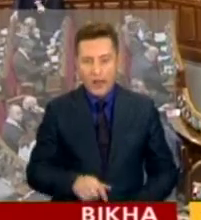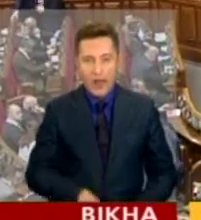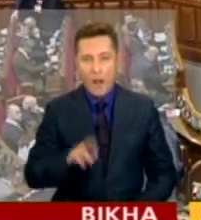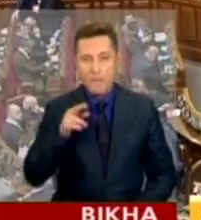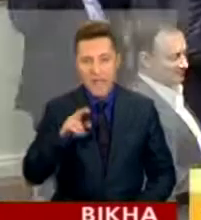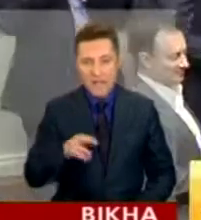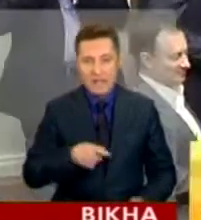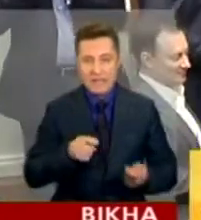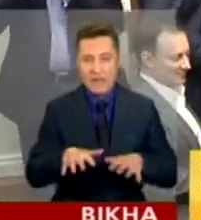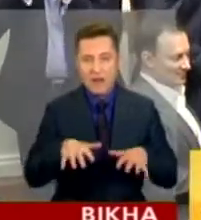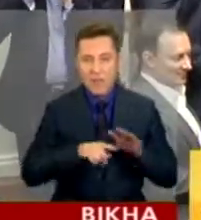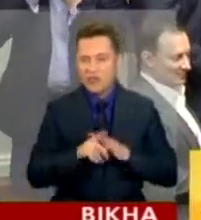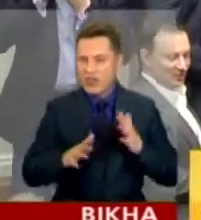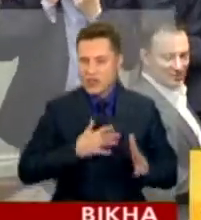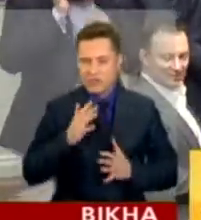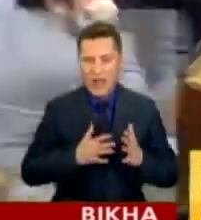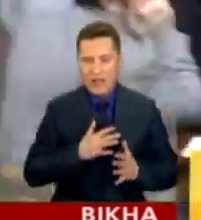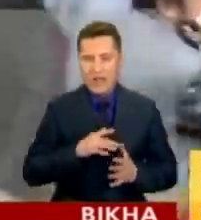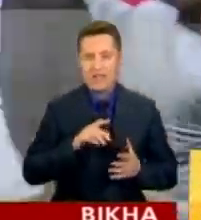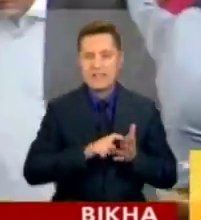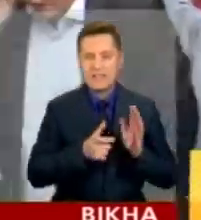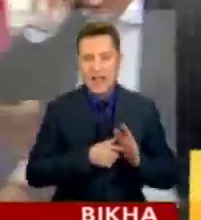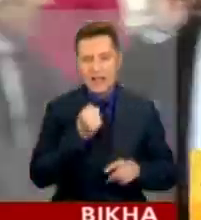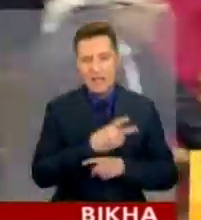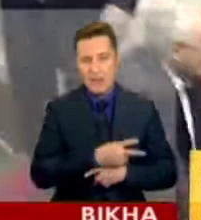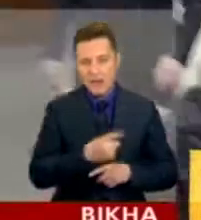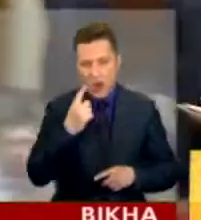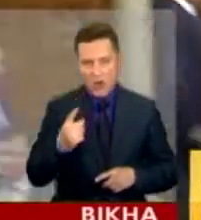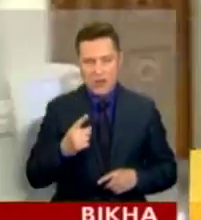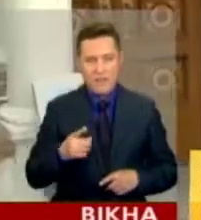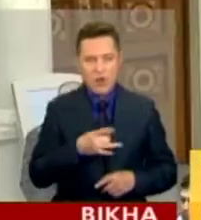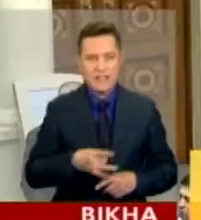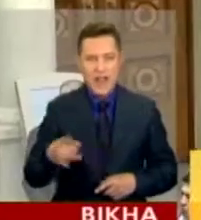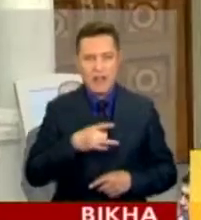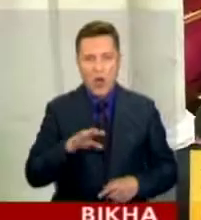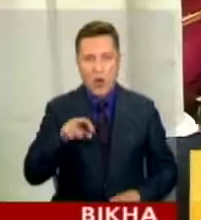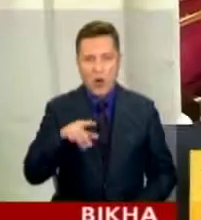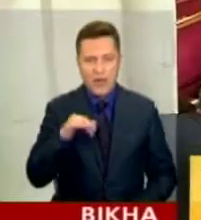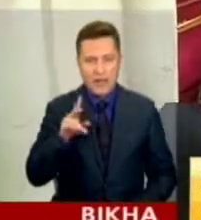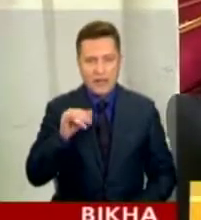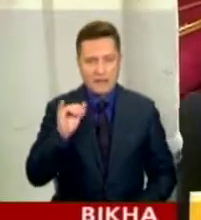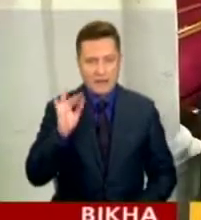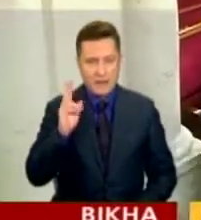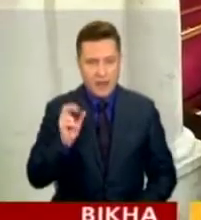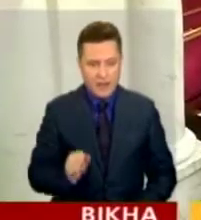П'ятниця у парламенті почалася жваво. Із сесійної зали виперли одного з одіозних регіоналів Володимира Олійника.